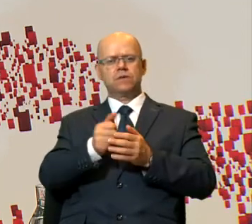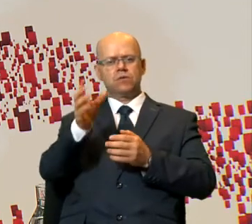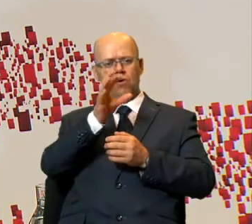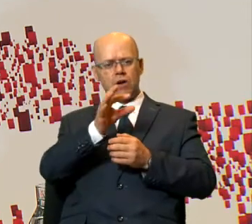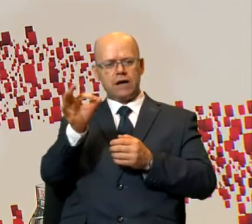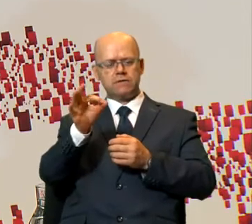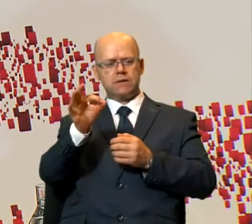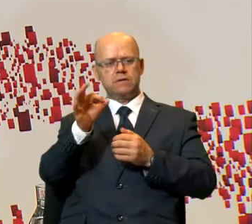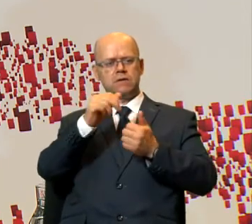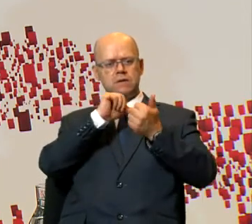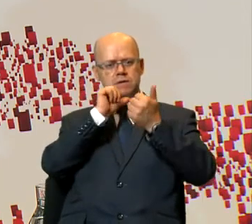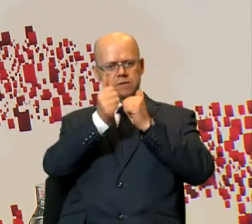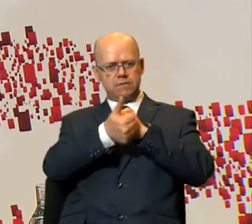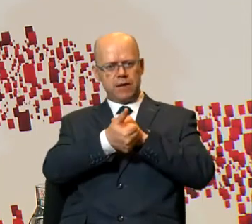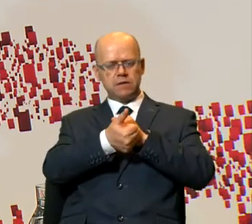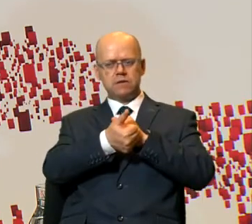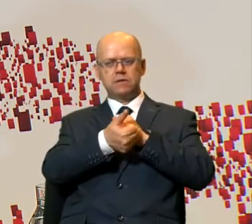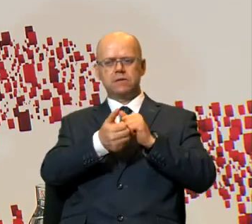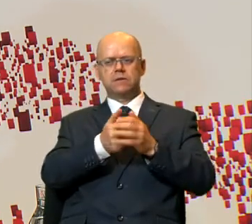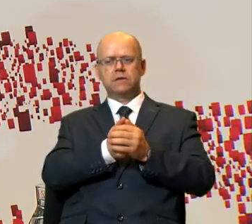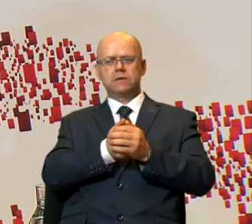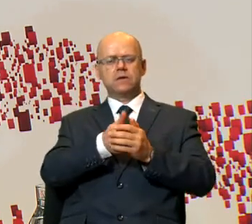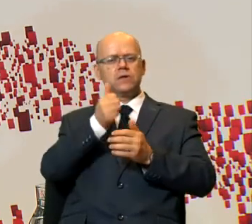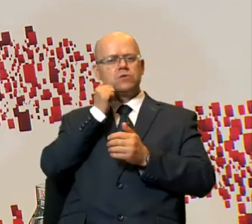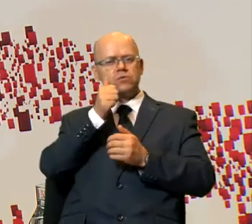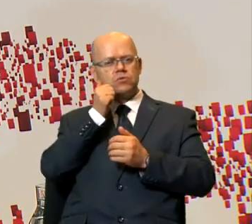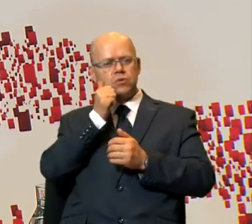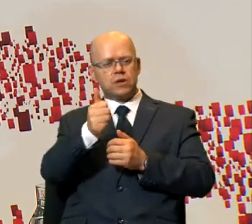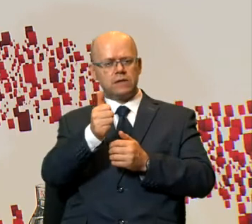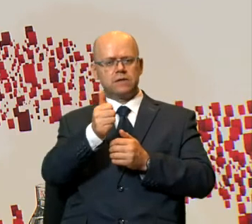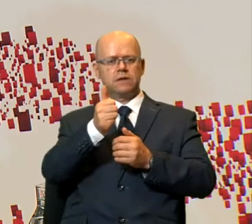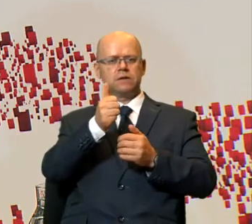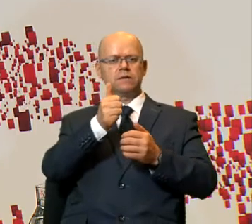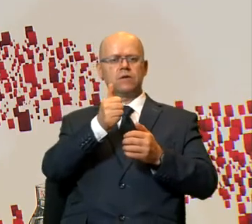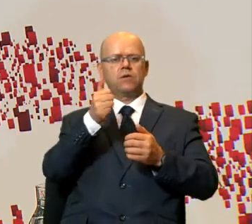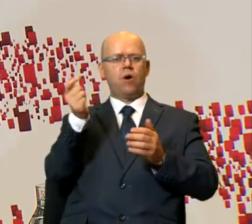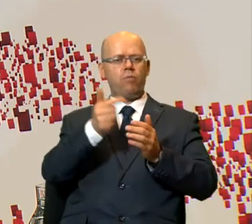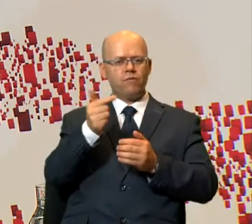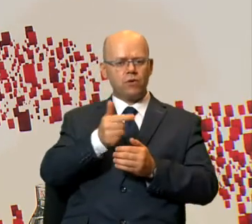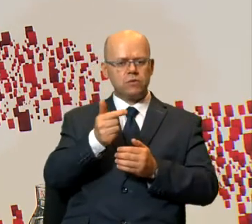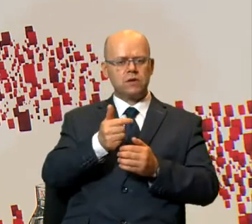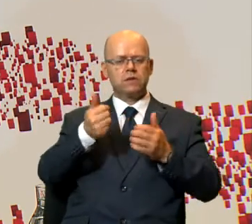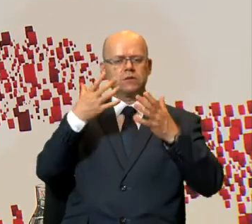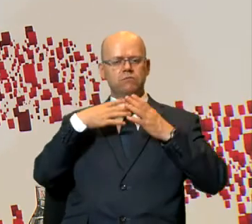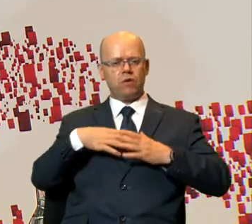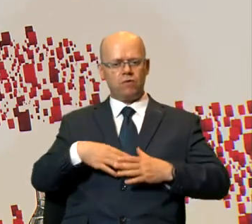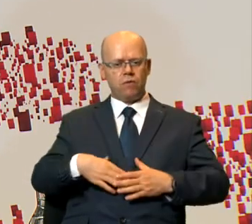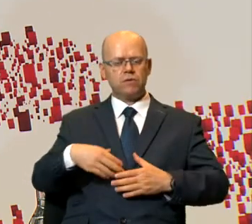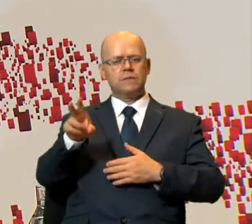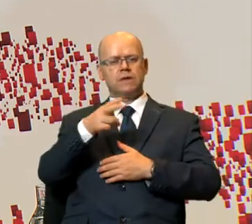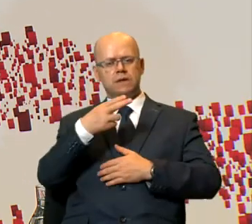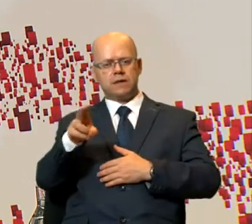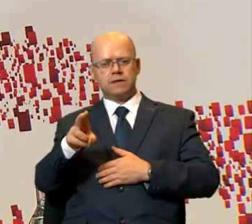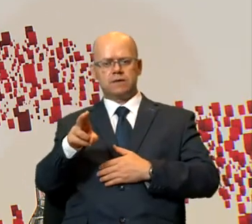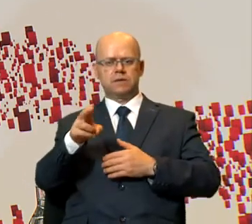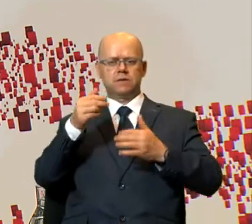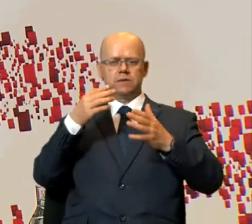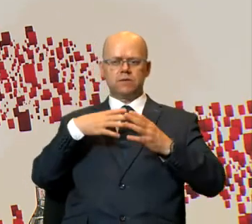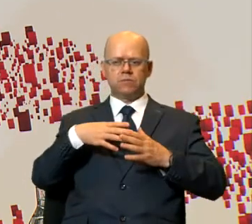żeby przedefiniować te rytmy codzienne, to kiedy spowalniamy, kiedy pracujemy i czy